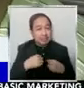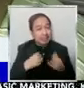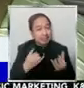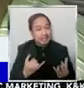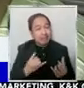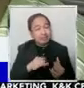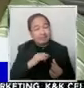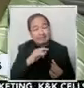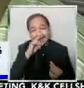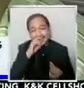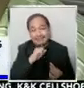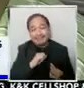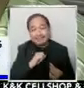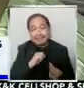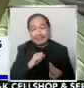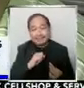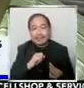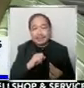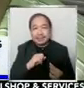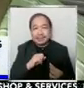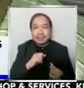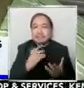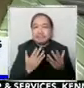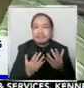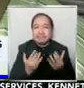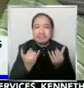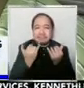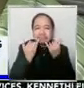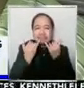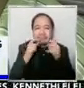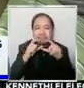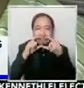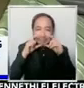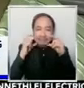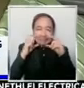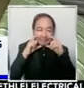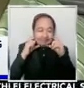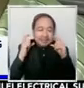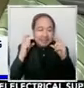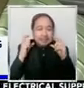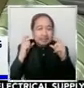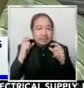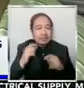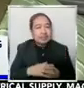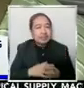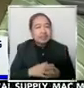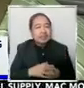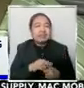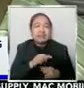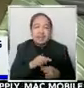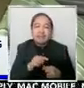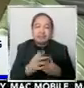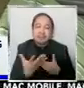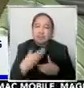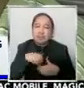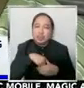hindi na po siguro ako mag-aalis ng face mask. It will be a way of life na sa akin